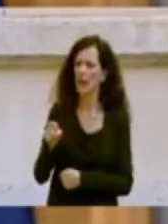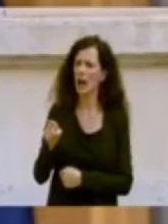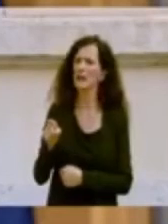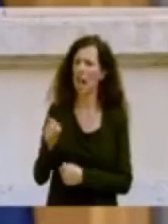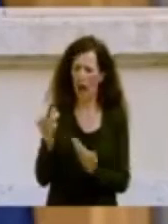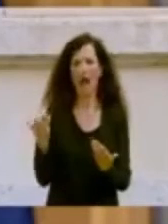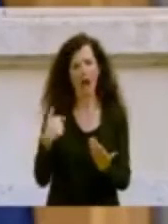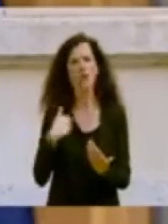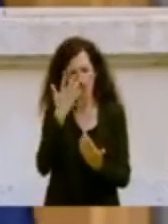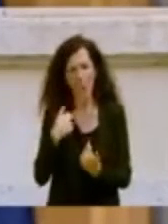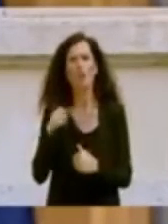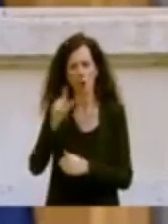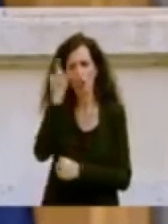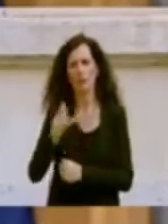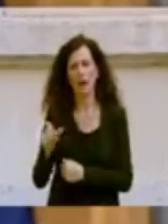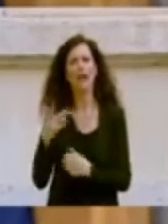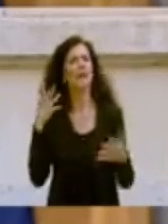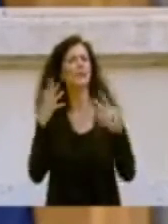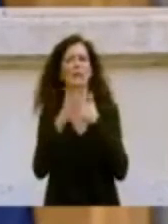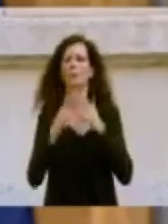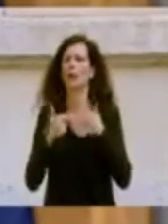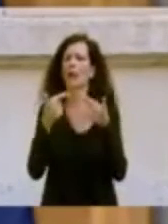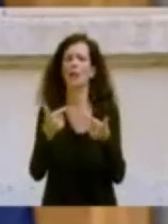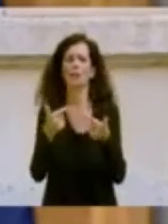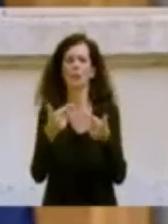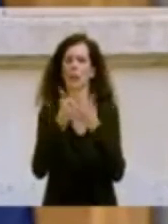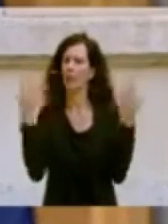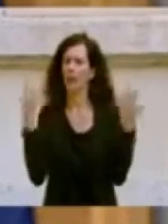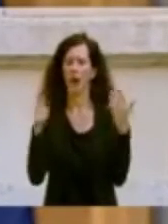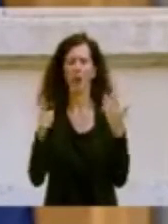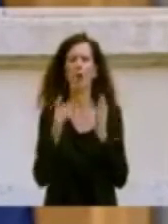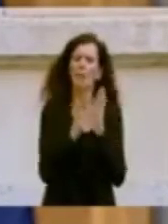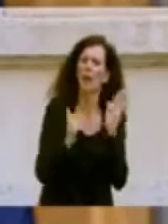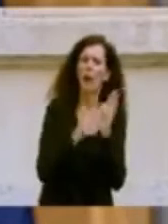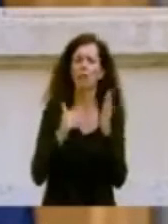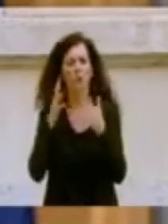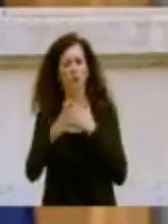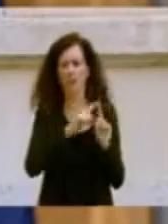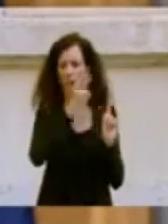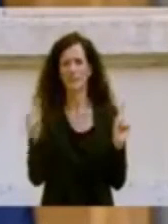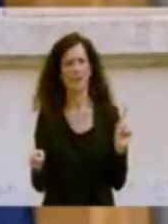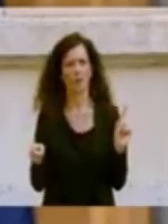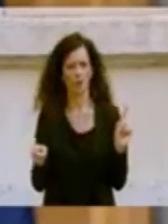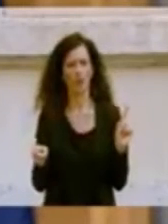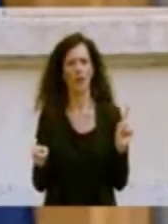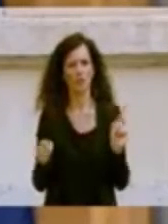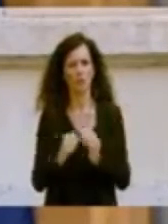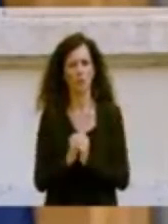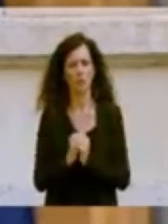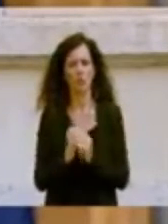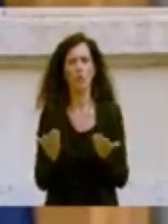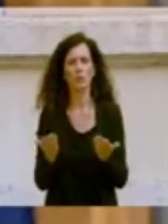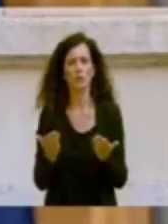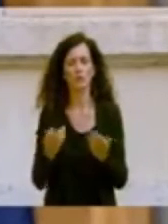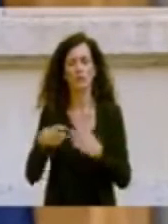lavoro fatto con massima severità precauzione e trasparenza se qui compiuto è per questo che il ministro